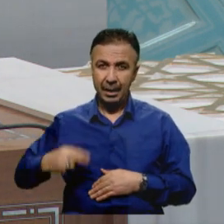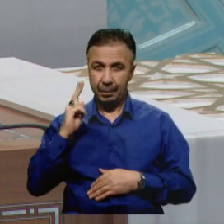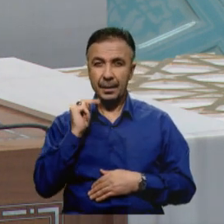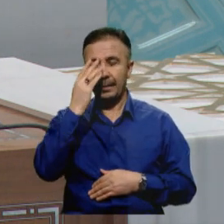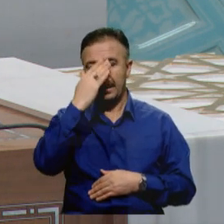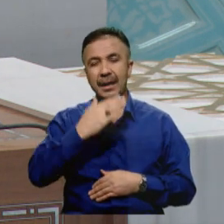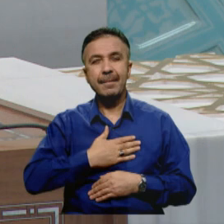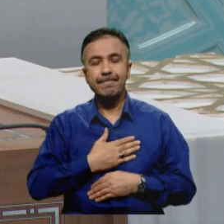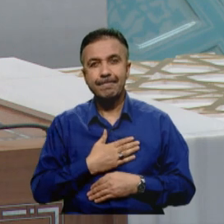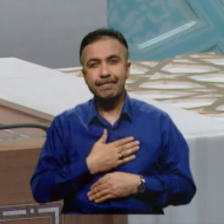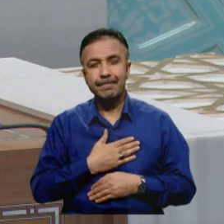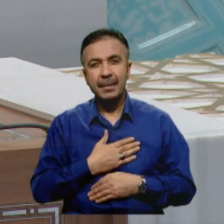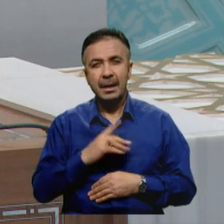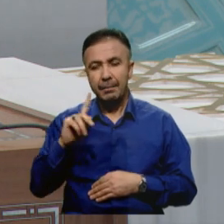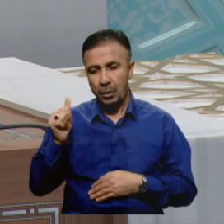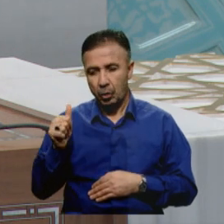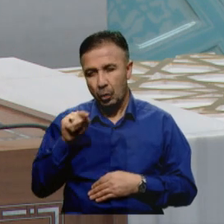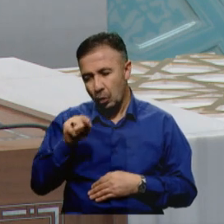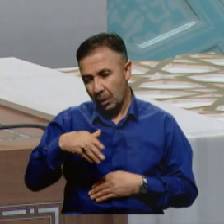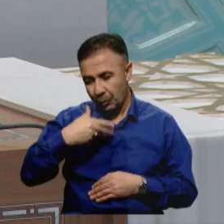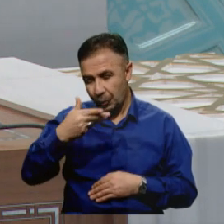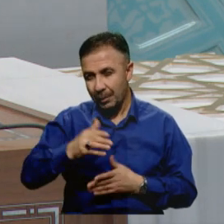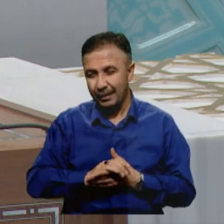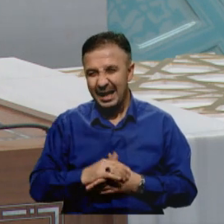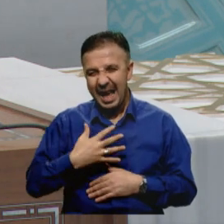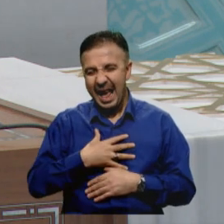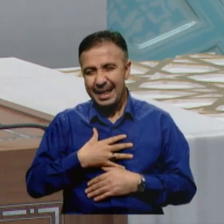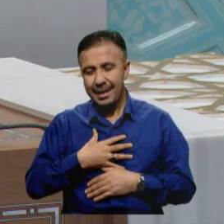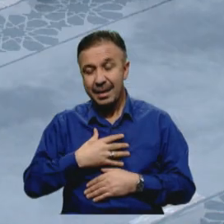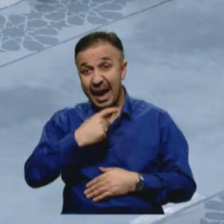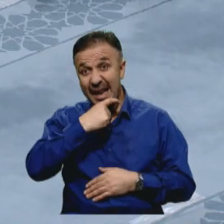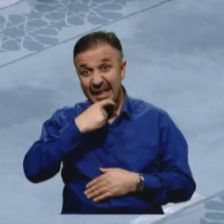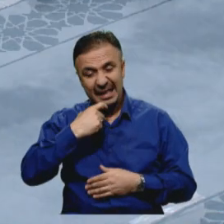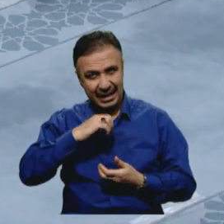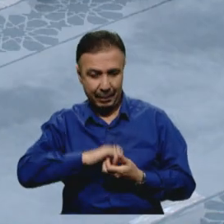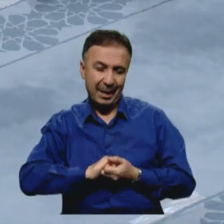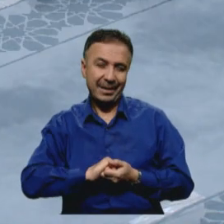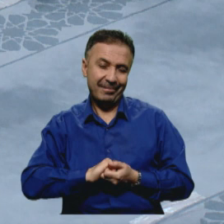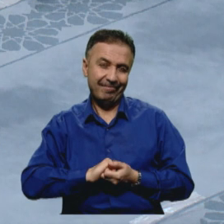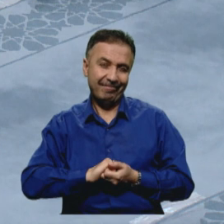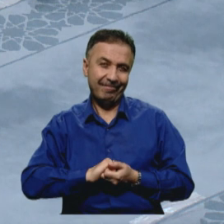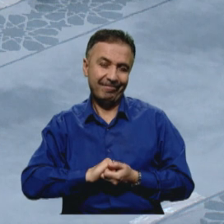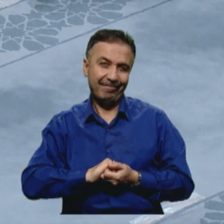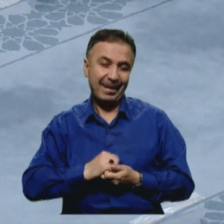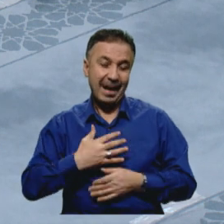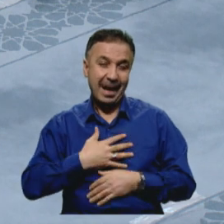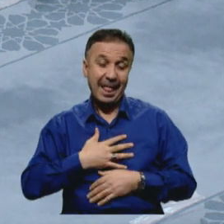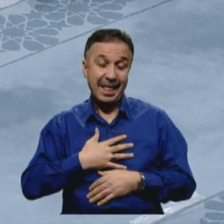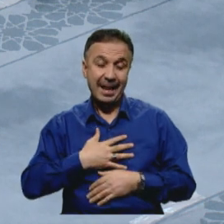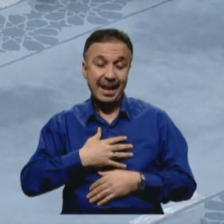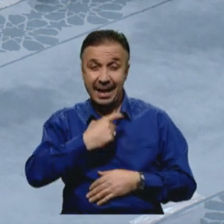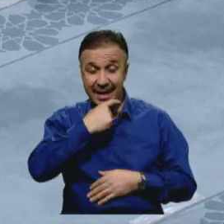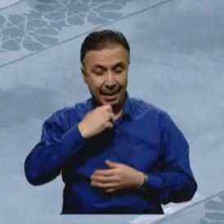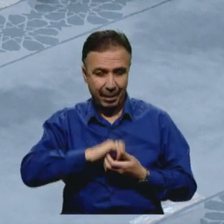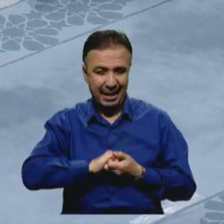aleyhi ve sellem bir gün şöyle buyurdu. Din samimiyettir. Din samimiyettir, din samimiyettir.